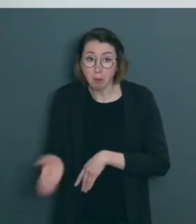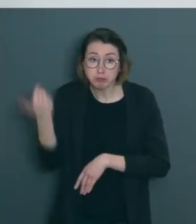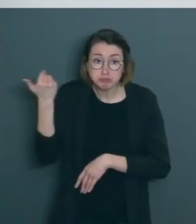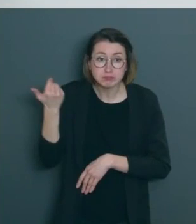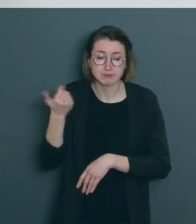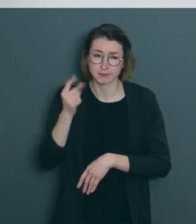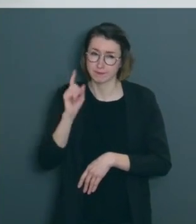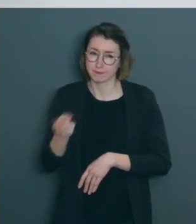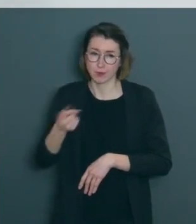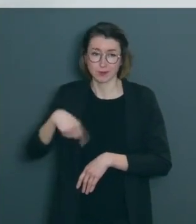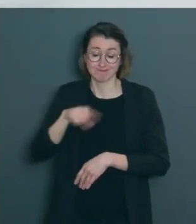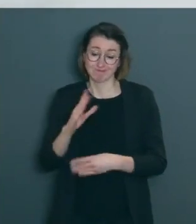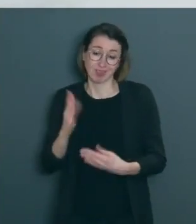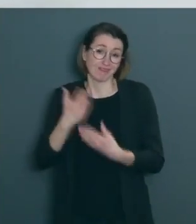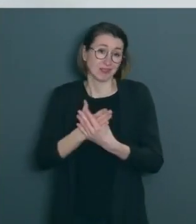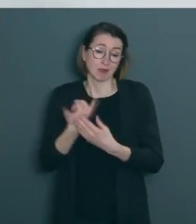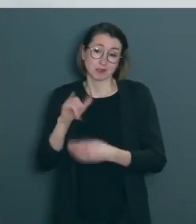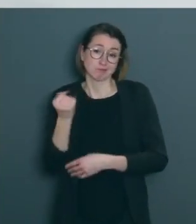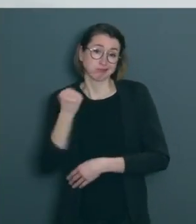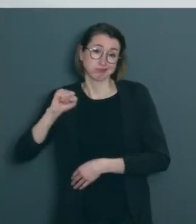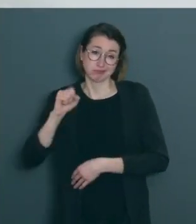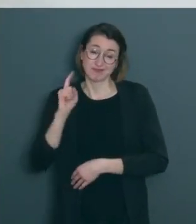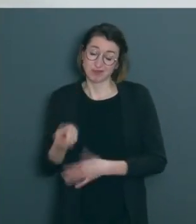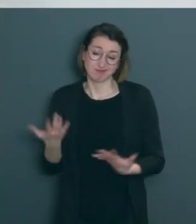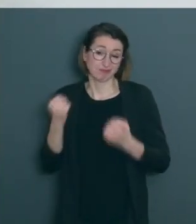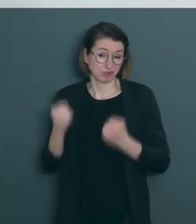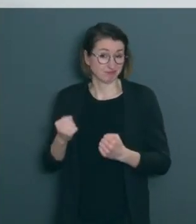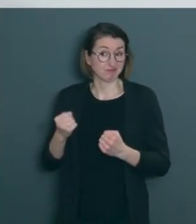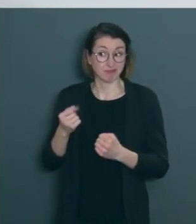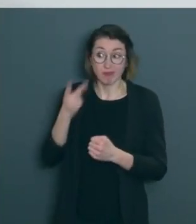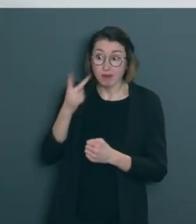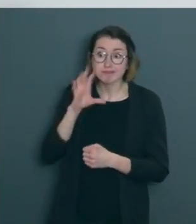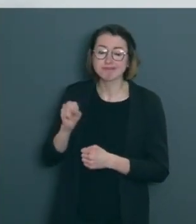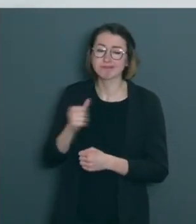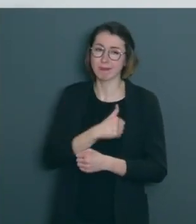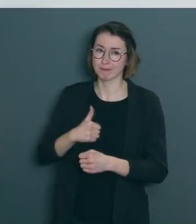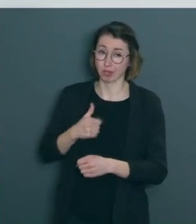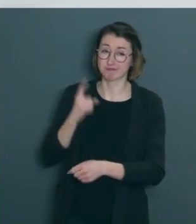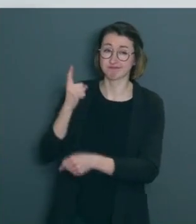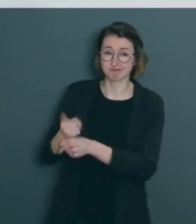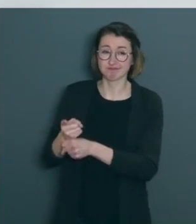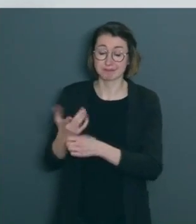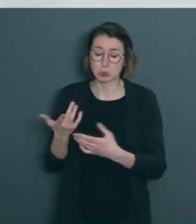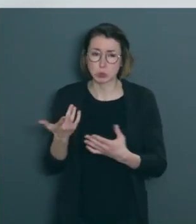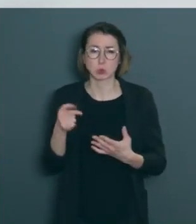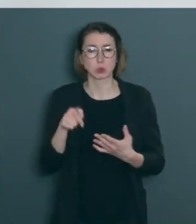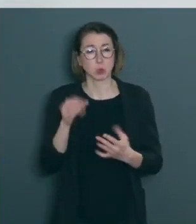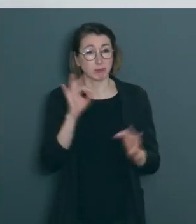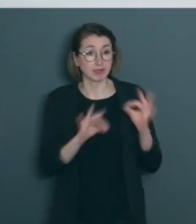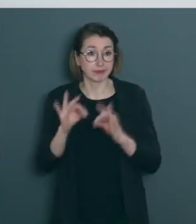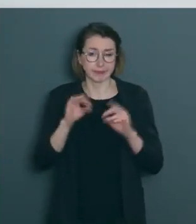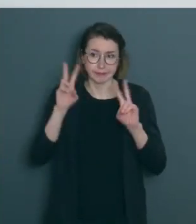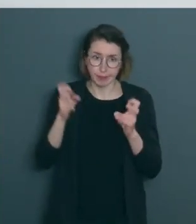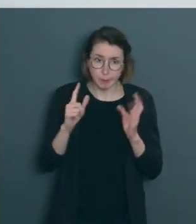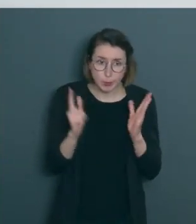nécessaire sanctionner. C'est un débat compliqué, il y a des aspects juridiques, il y a des aspects techniques, il y a des éléments de